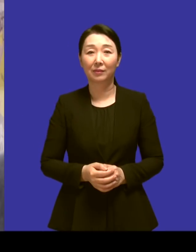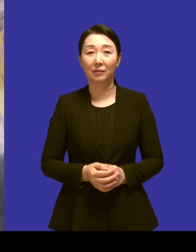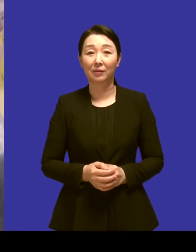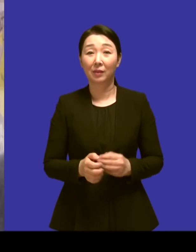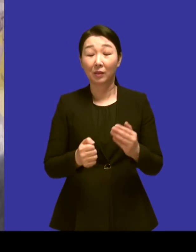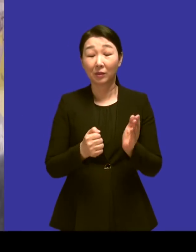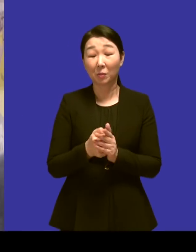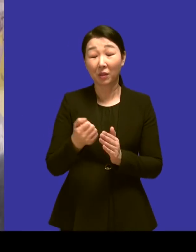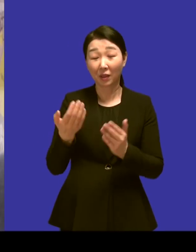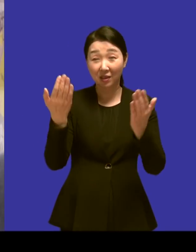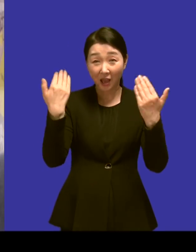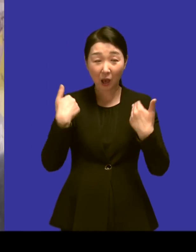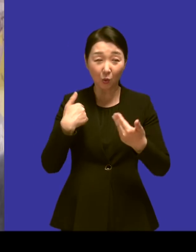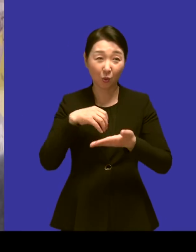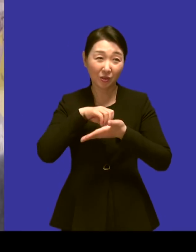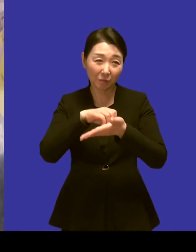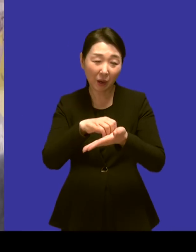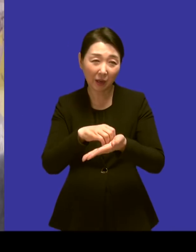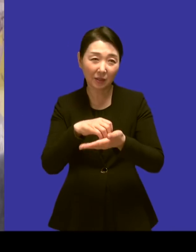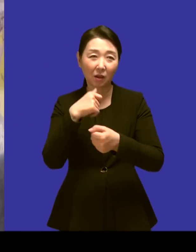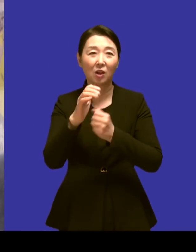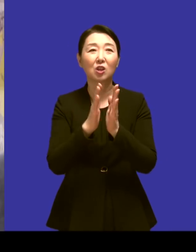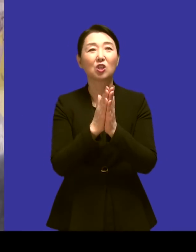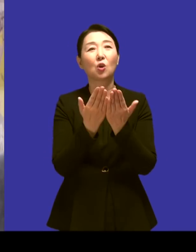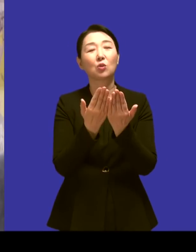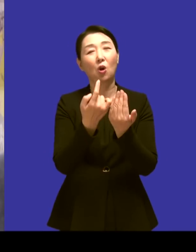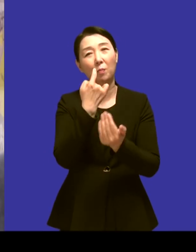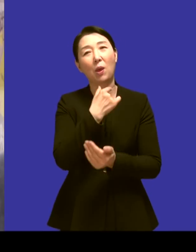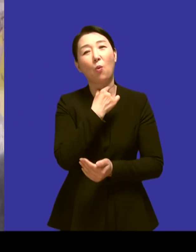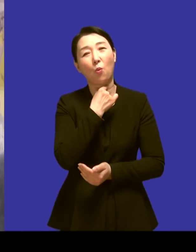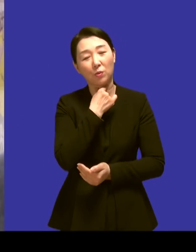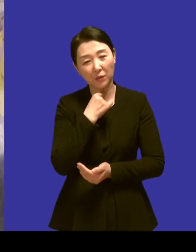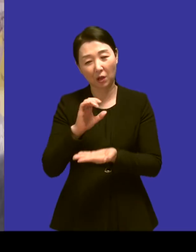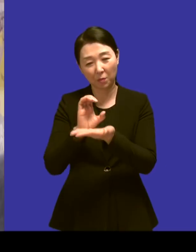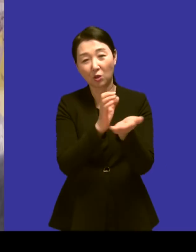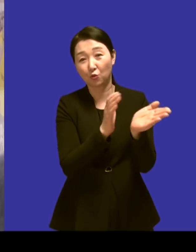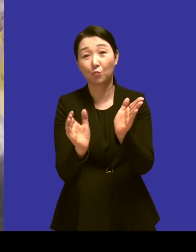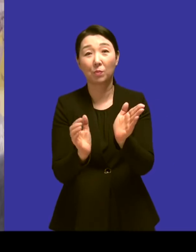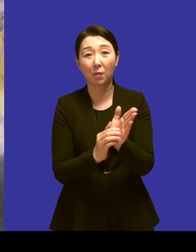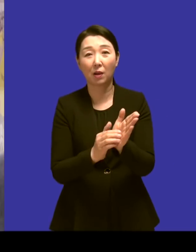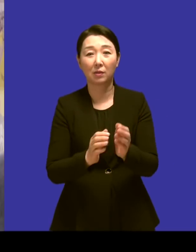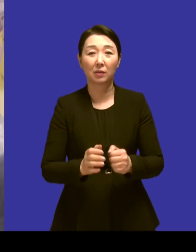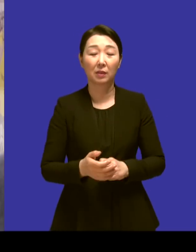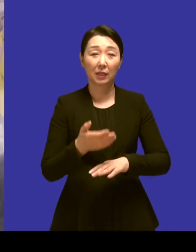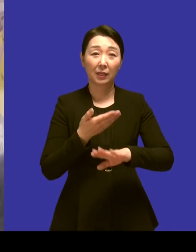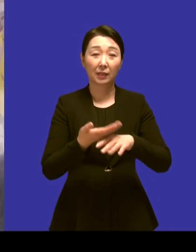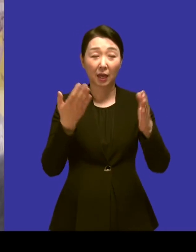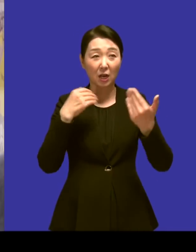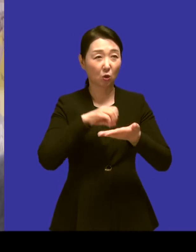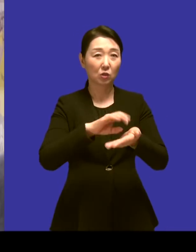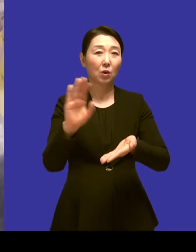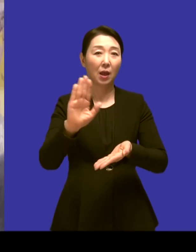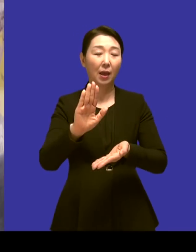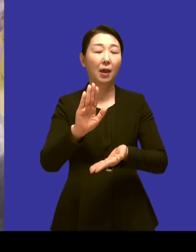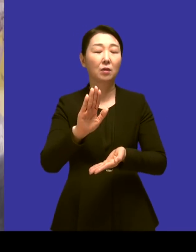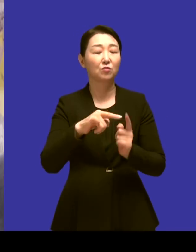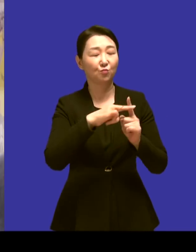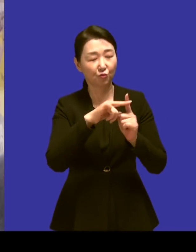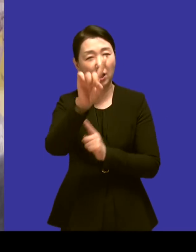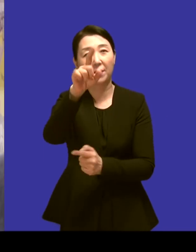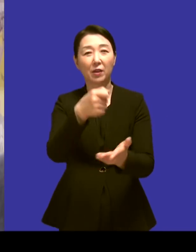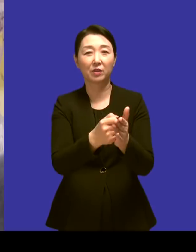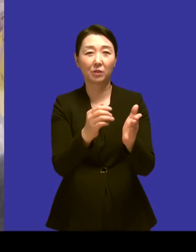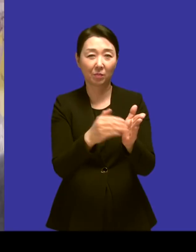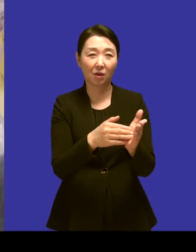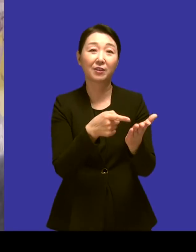이 학교 무조건 와서 성경을 배워야겠다라고 생각을 하고 편입 준비를 해서 다른 학교 지원도 안 했어요. 그냥 무조건 무디 가겠다라고